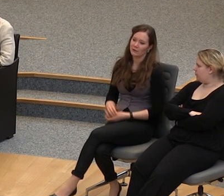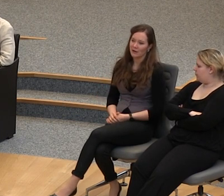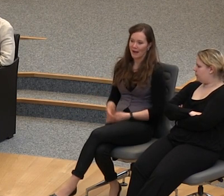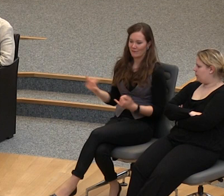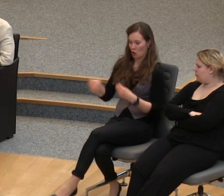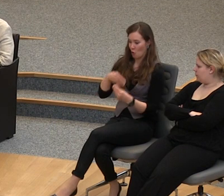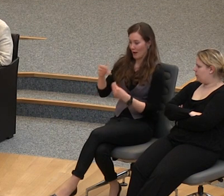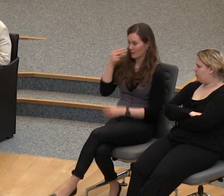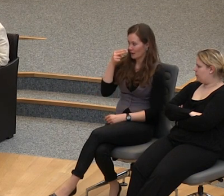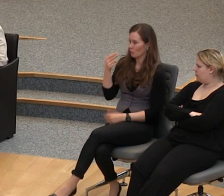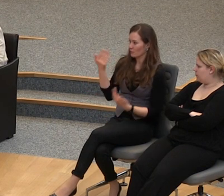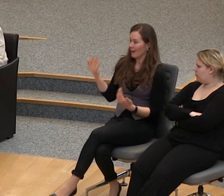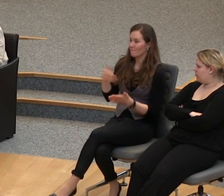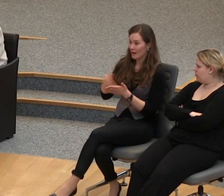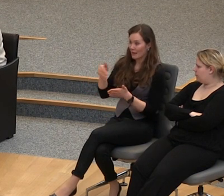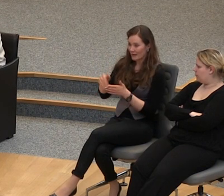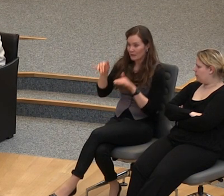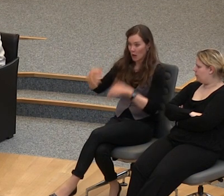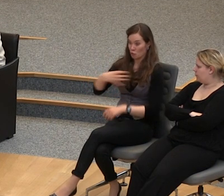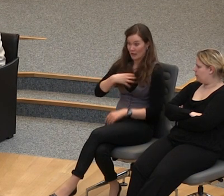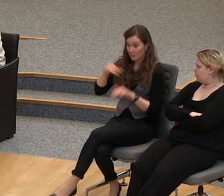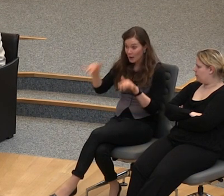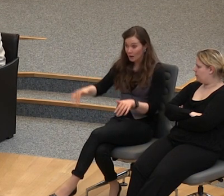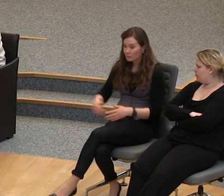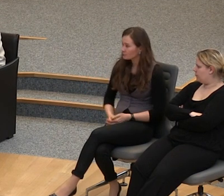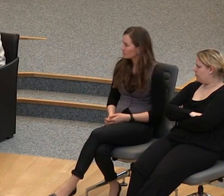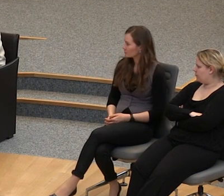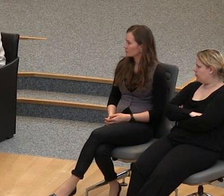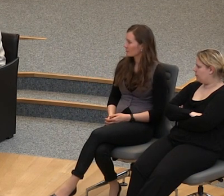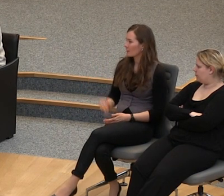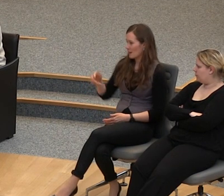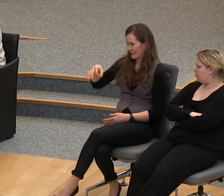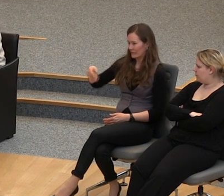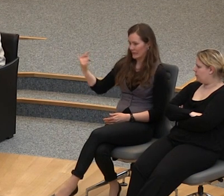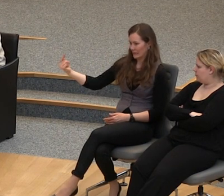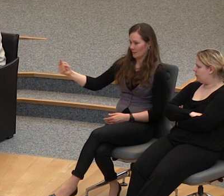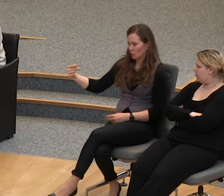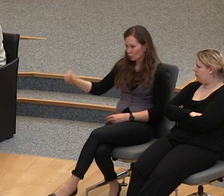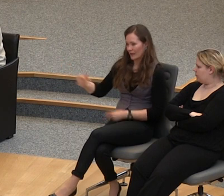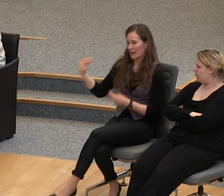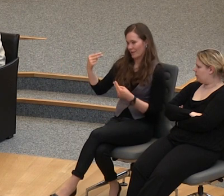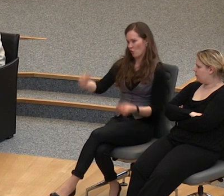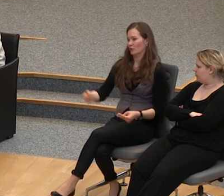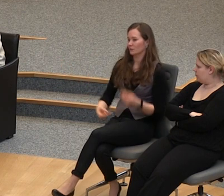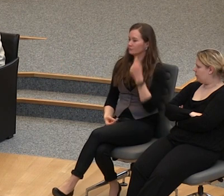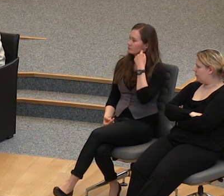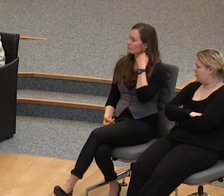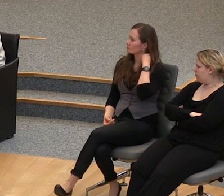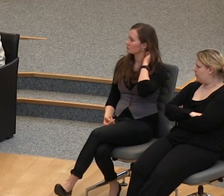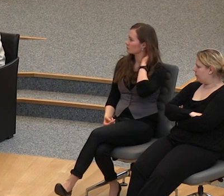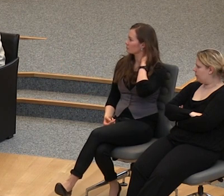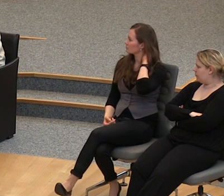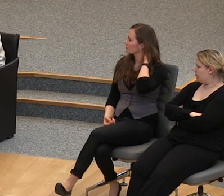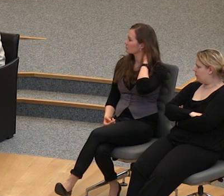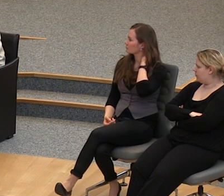Wie gehen wir denn damit um? Besteht das überhaupt, das Problem? Ja, Herr Minister, sagen Sie es ruhig ins Mikrofon. Wollte ich sagen, ich bin nicht der